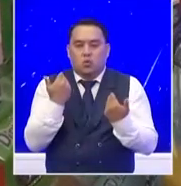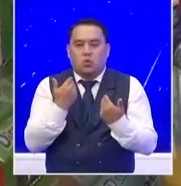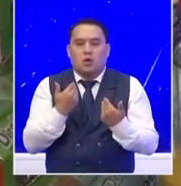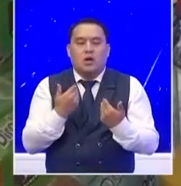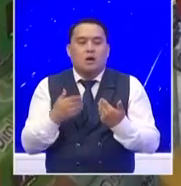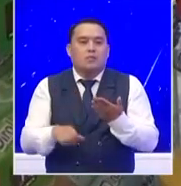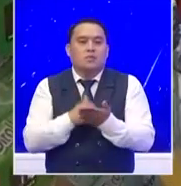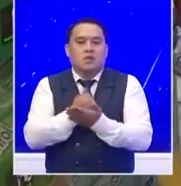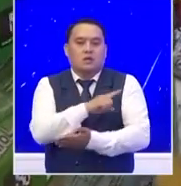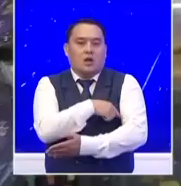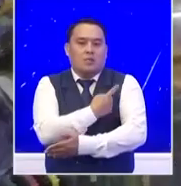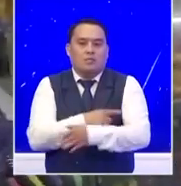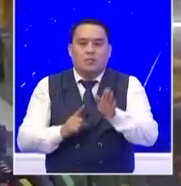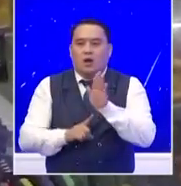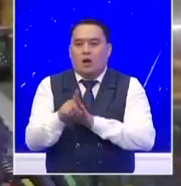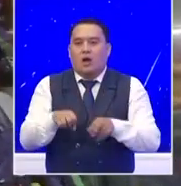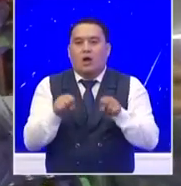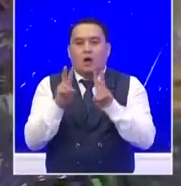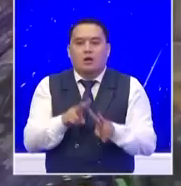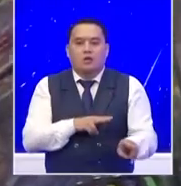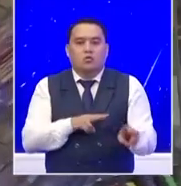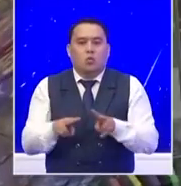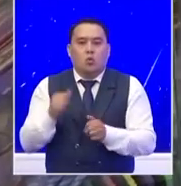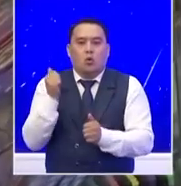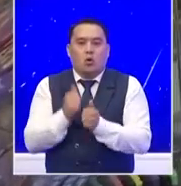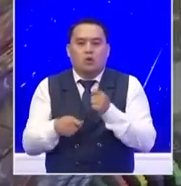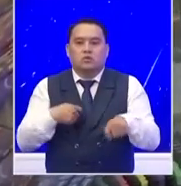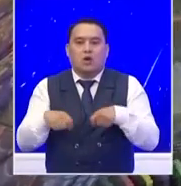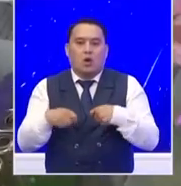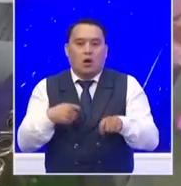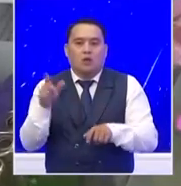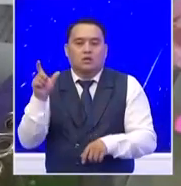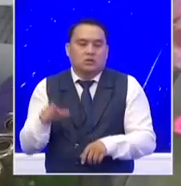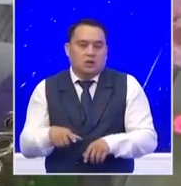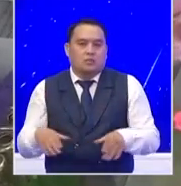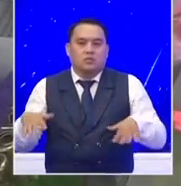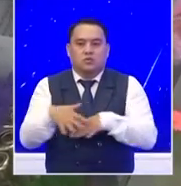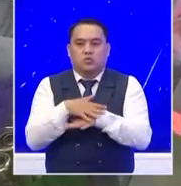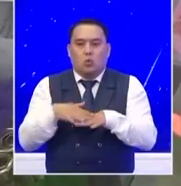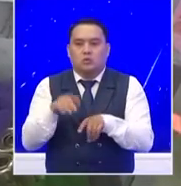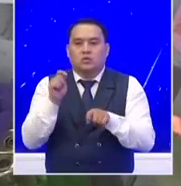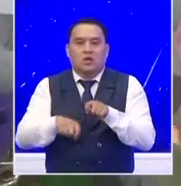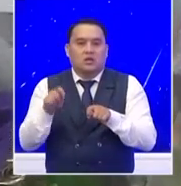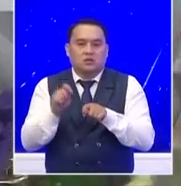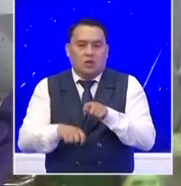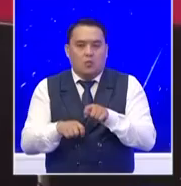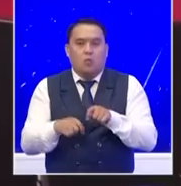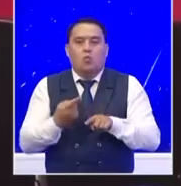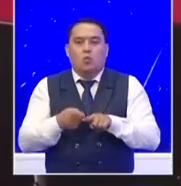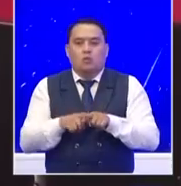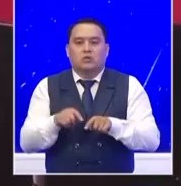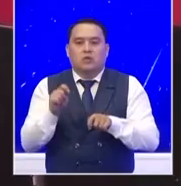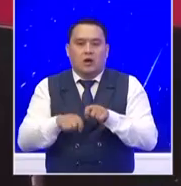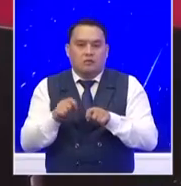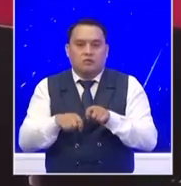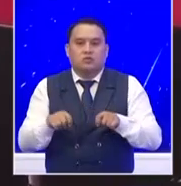Шағардың бас санитар дәрігері бастаған арнайы мониторинг топ күнделікті сауда саттық пен адам көп жиналатын жерлерді тексеріп тұрады. Бұл жолғы рейтте